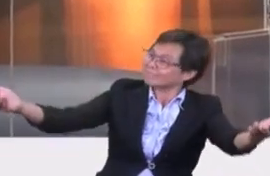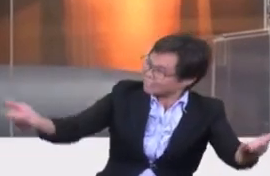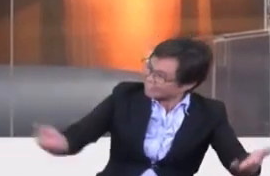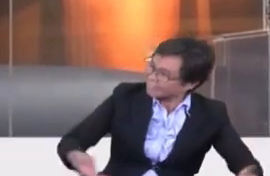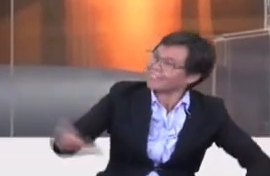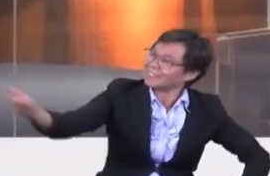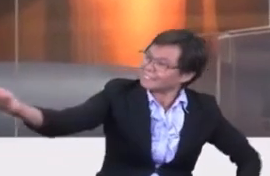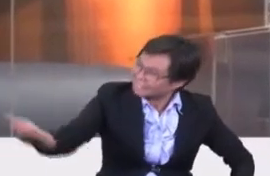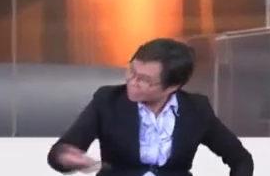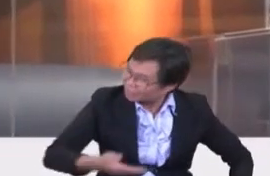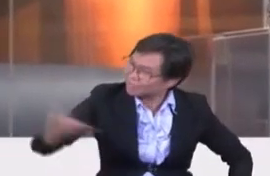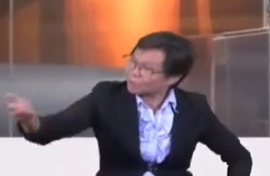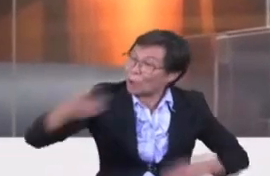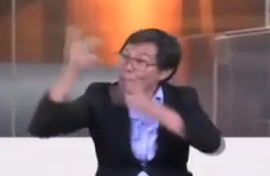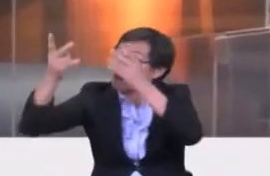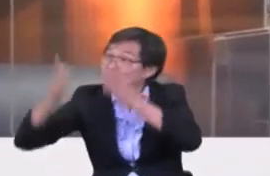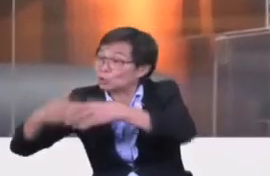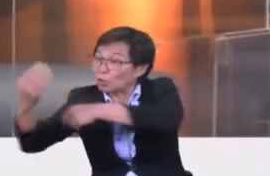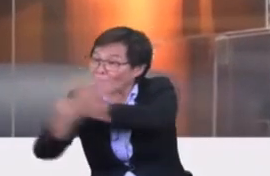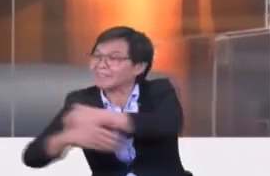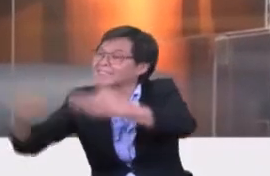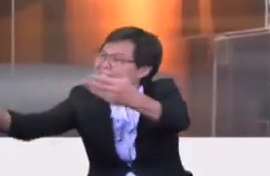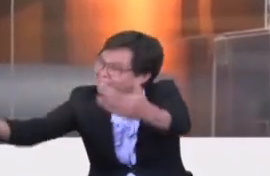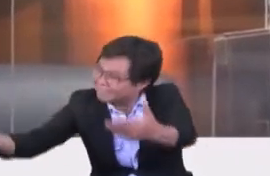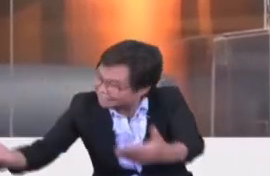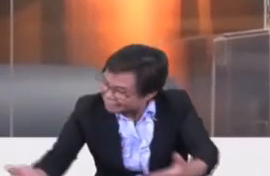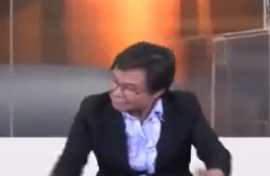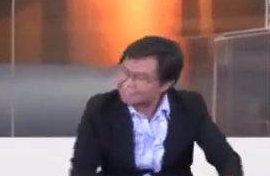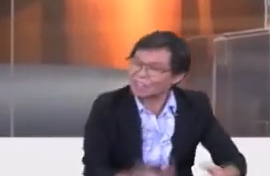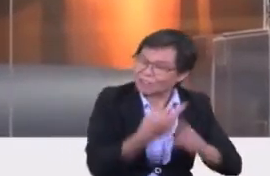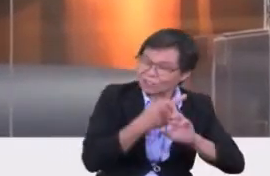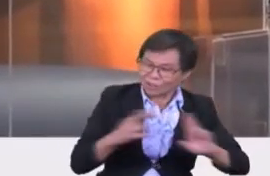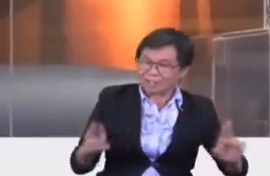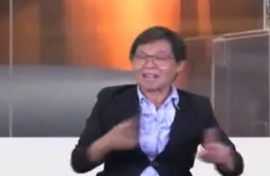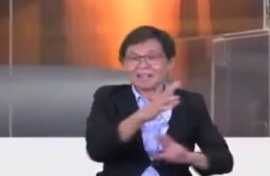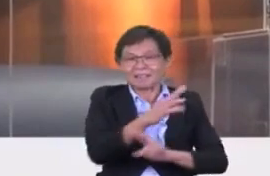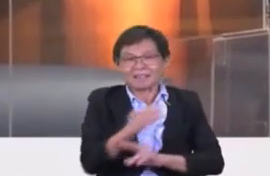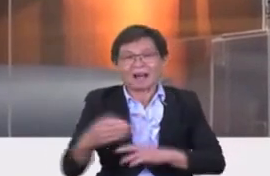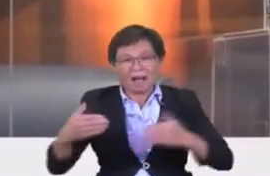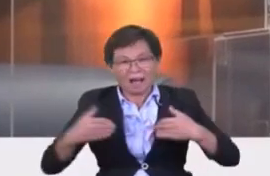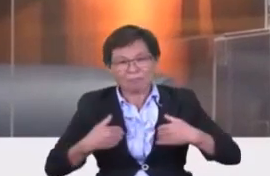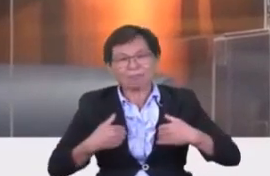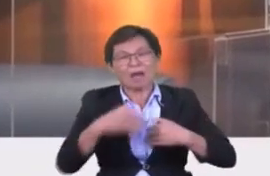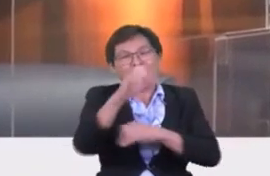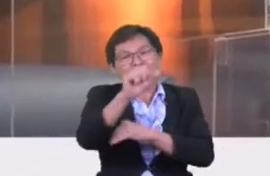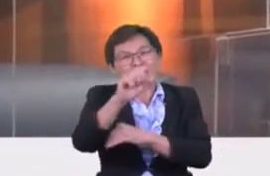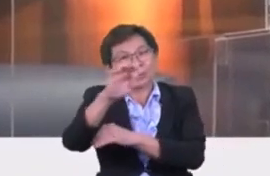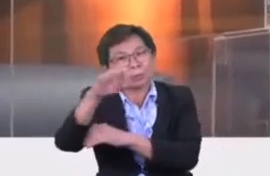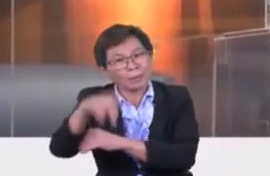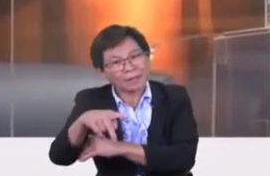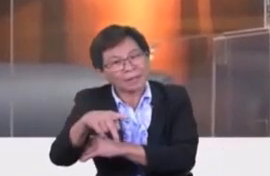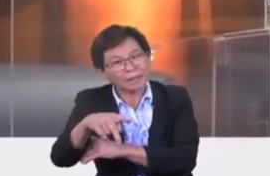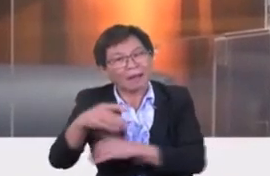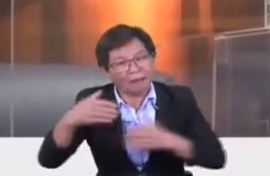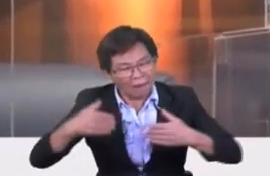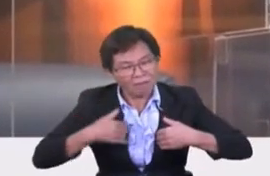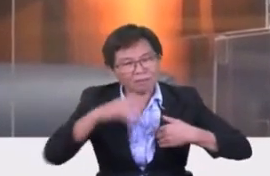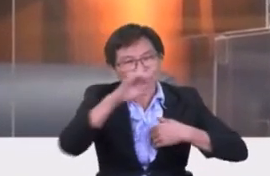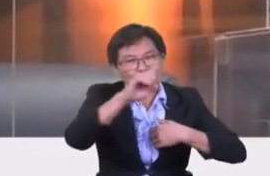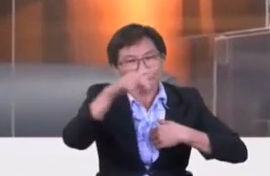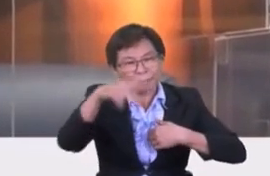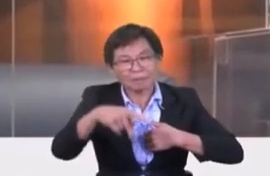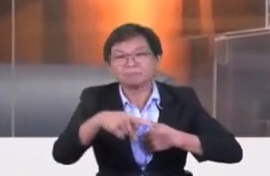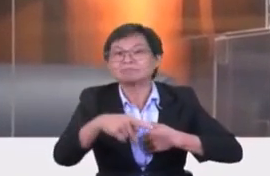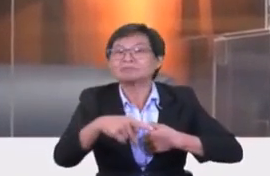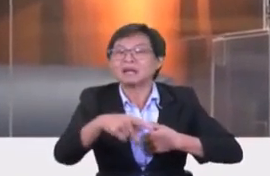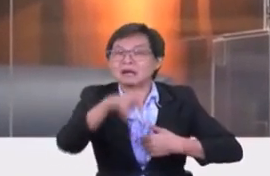pelancong pelancong luar negara dan dengan adanya prosedur operasi standar etis Opi yang lebih